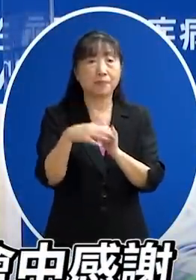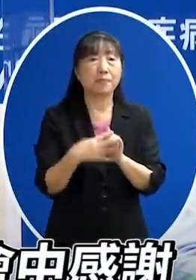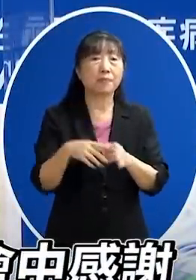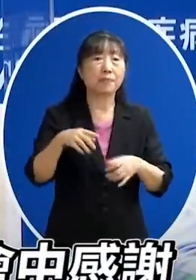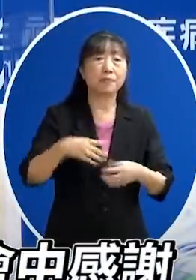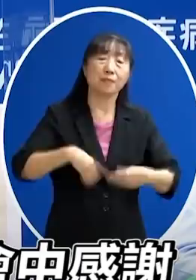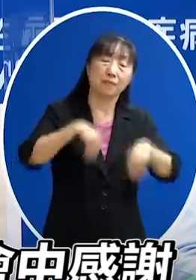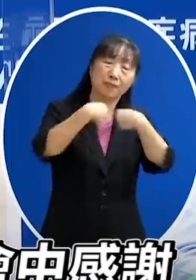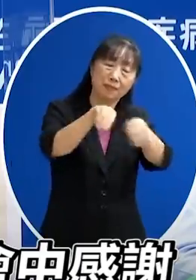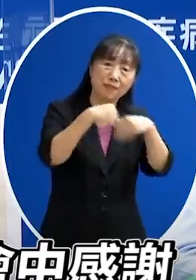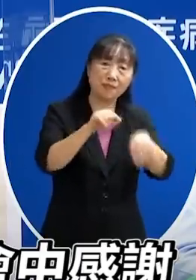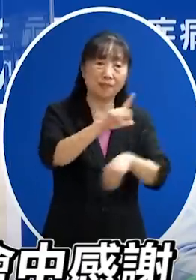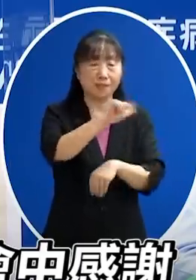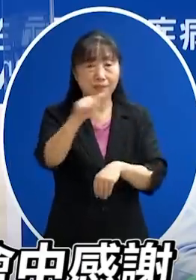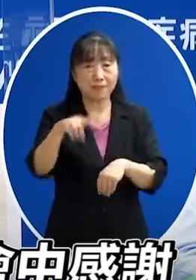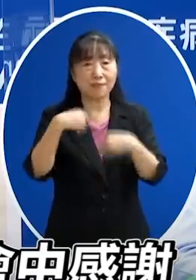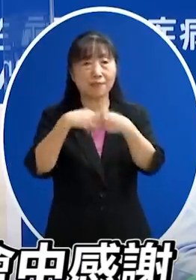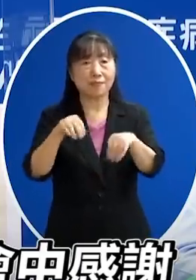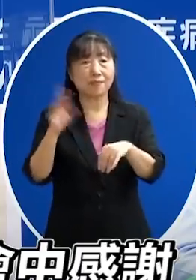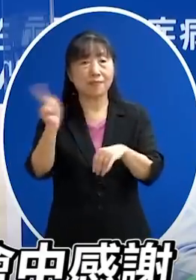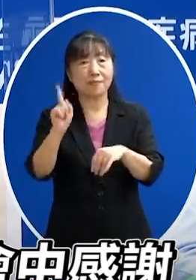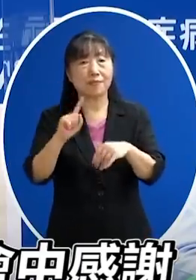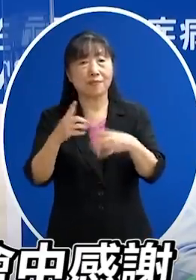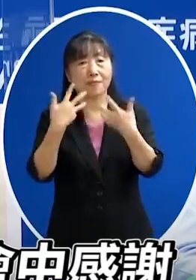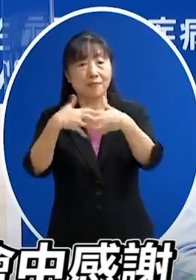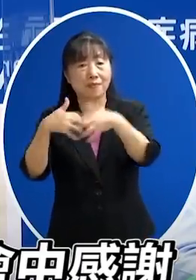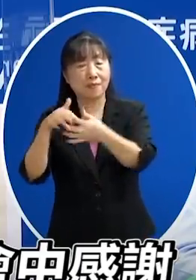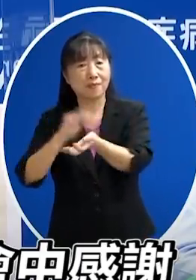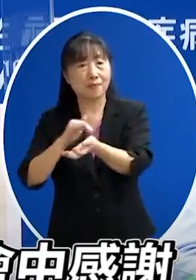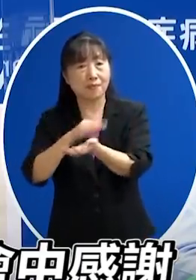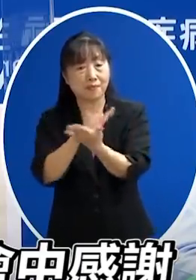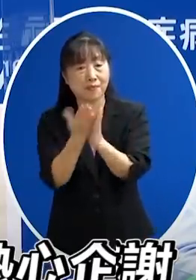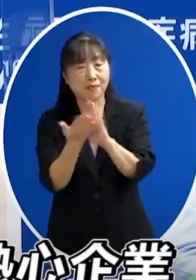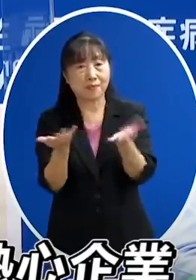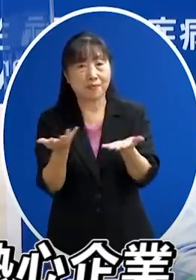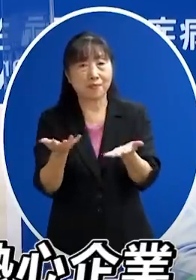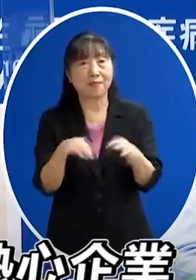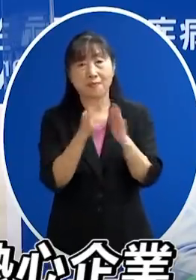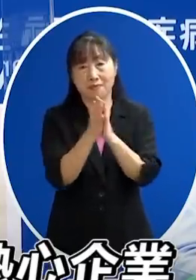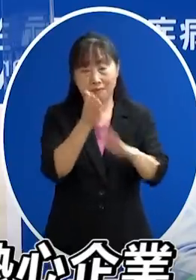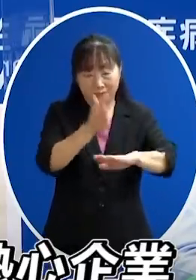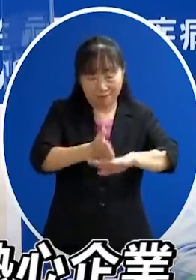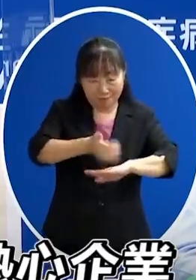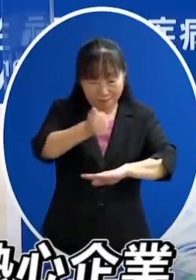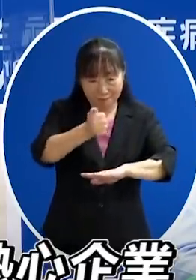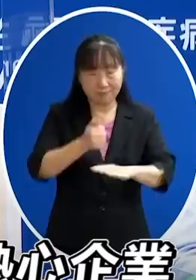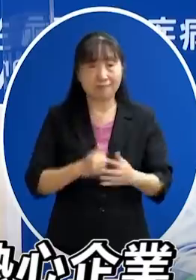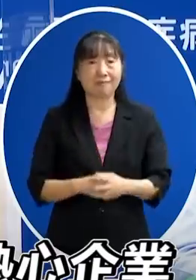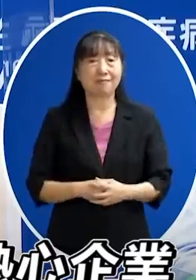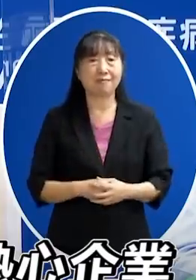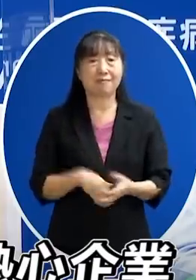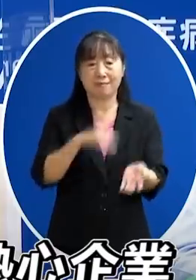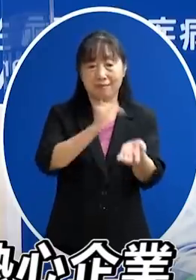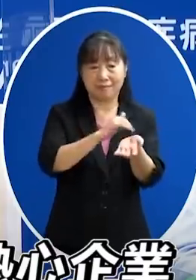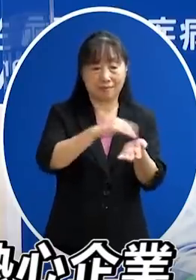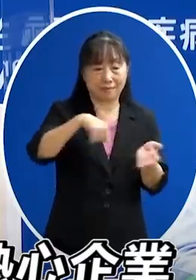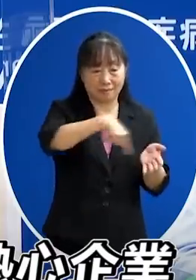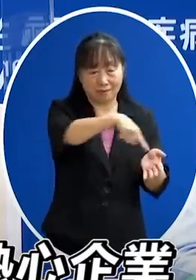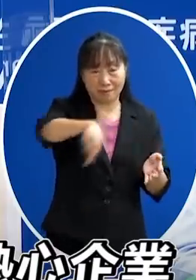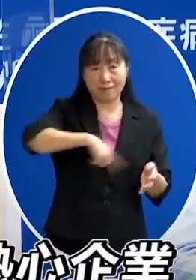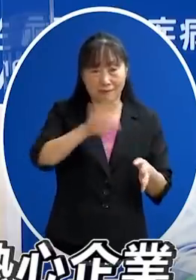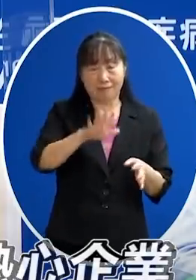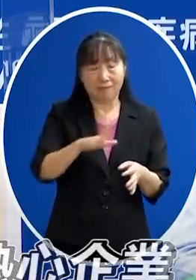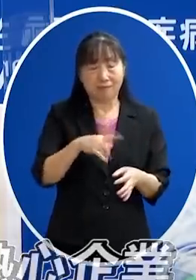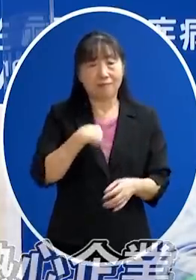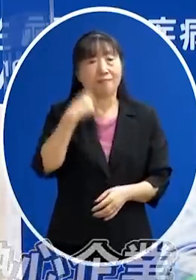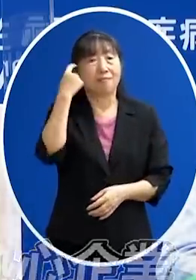资的，捐赠器材的，都非常多，我们都非常感谢。那医疗界也有感受